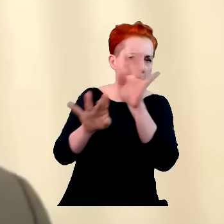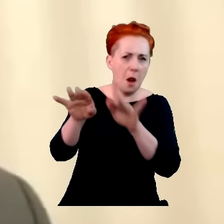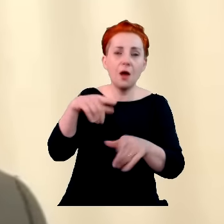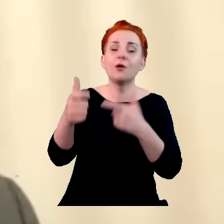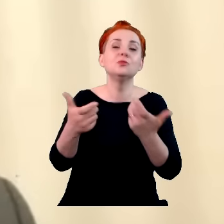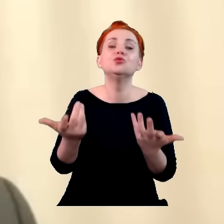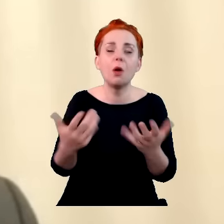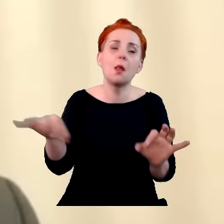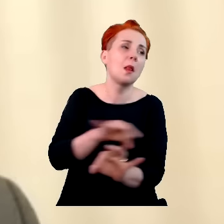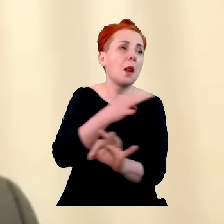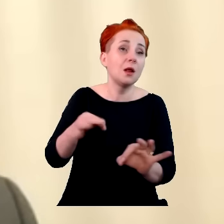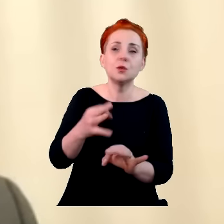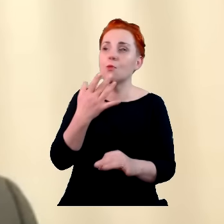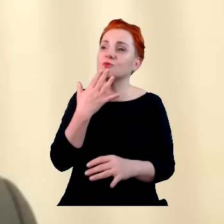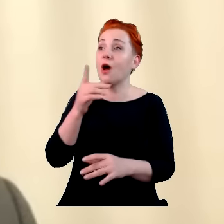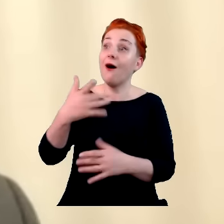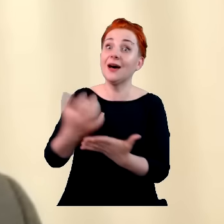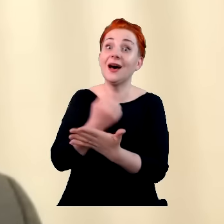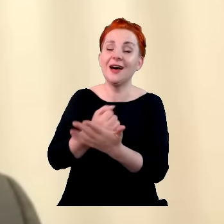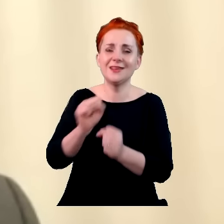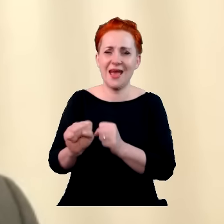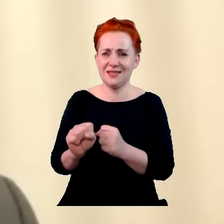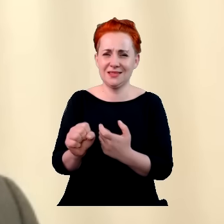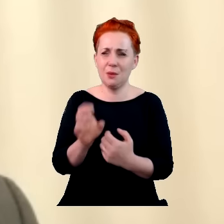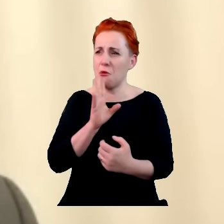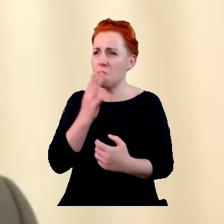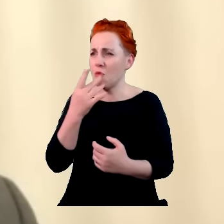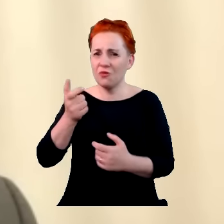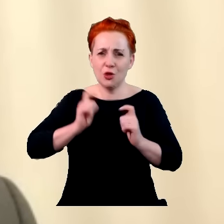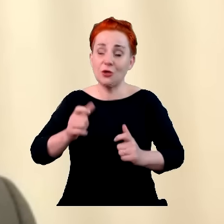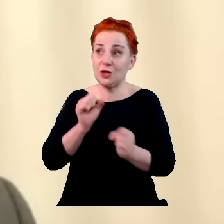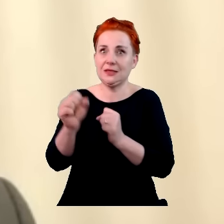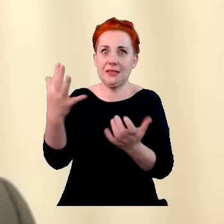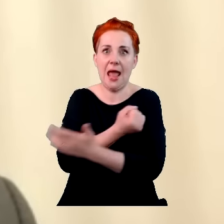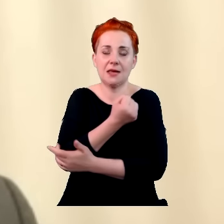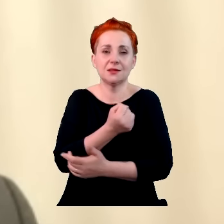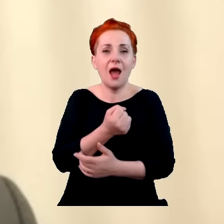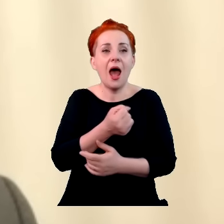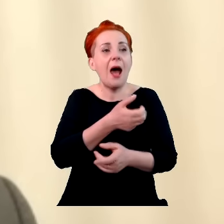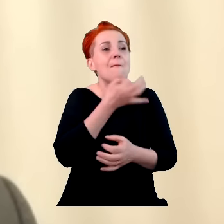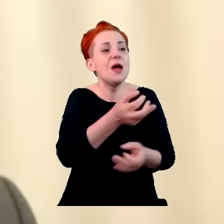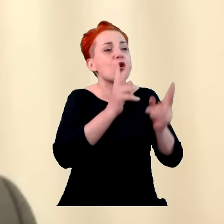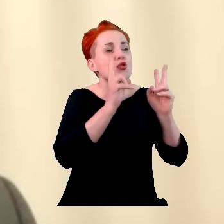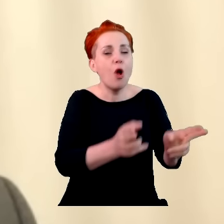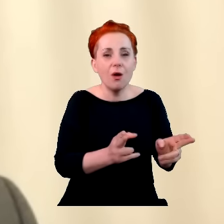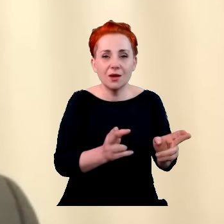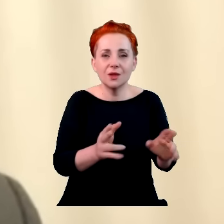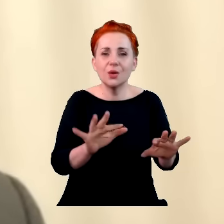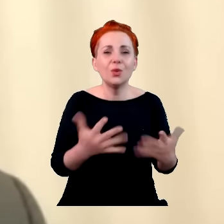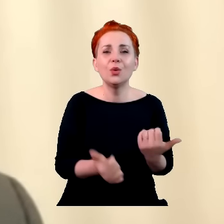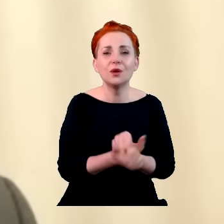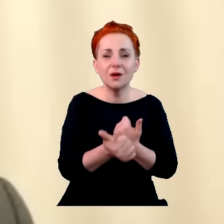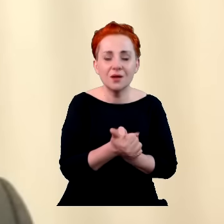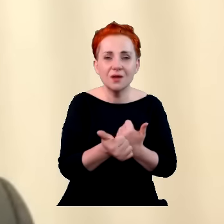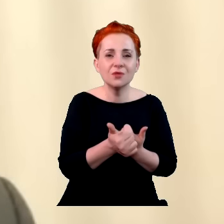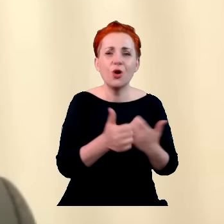coś uzyskali. Przecież chodzą po mediach, mówią, że coś uzyskali. Okazuje się, że kiedy rolnicy pytają o konkrety, to mowa o tych